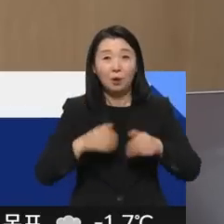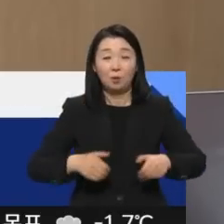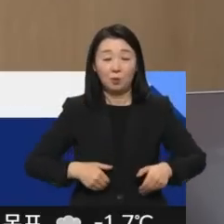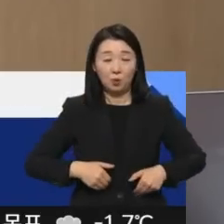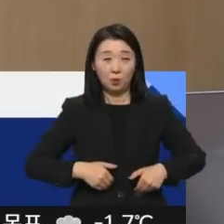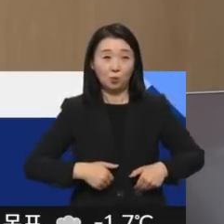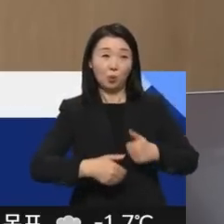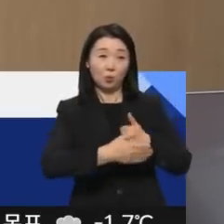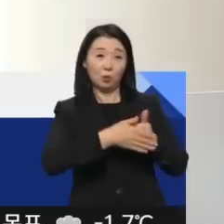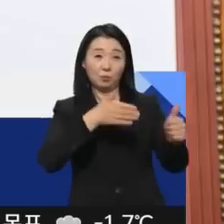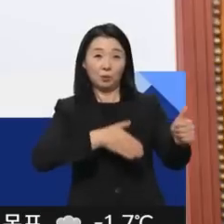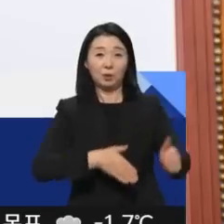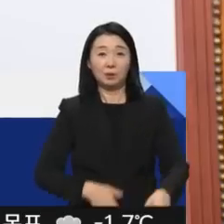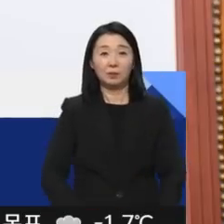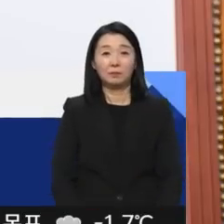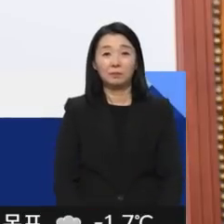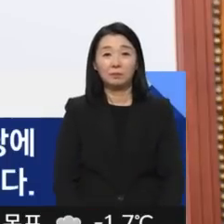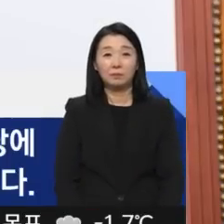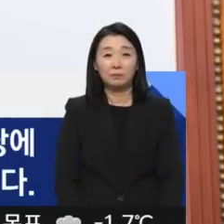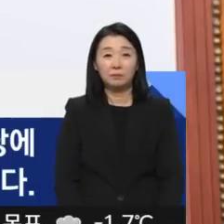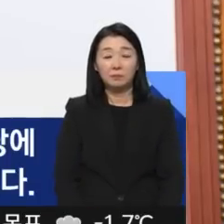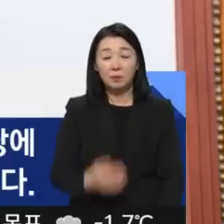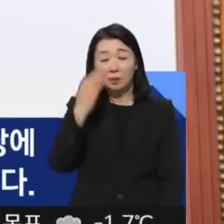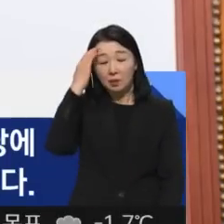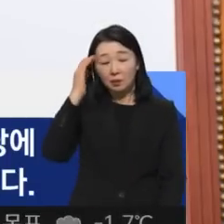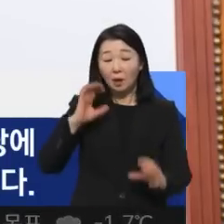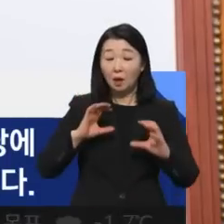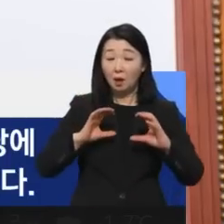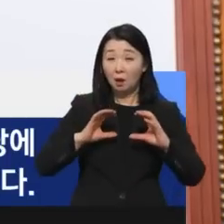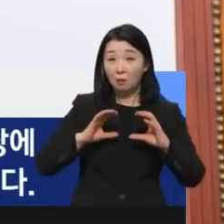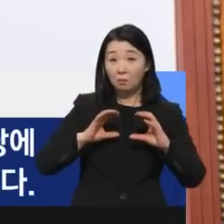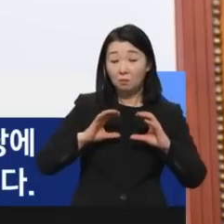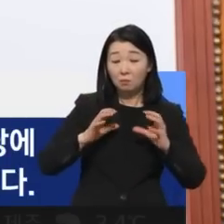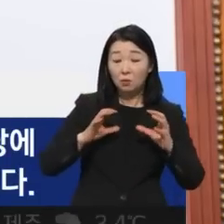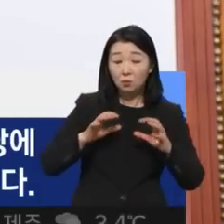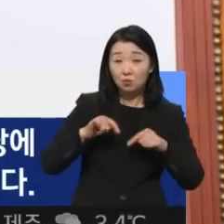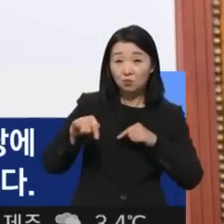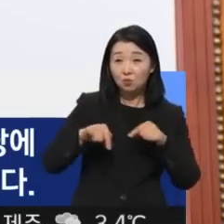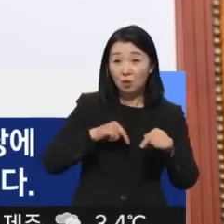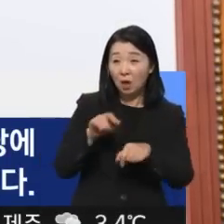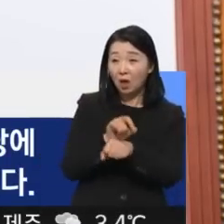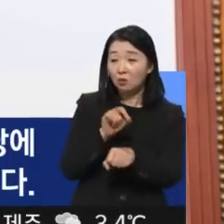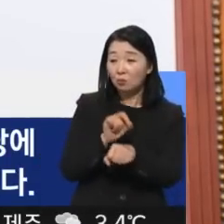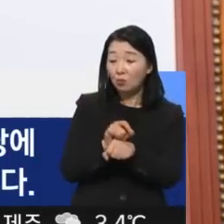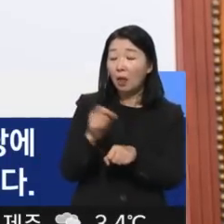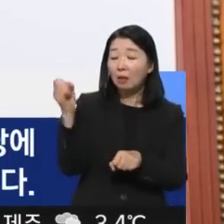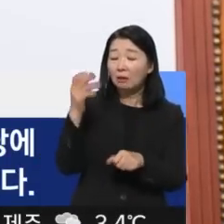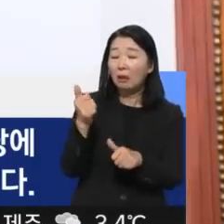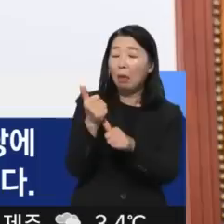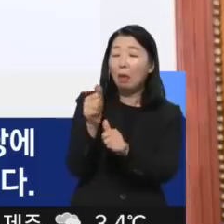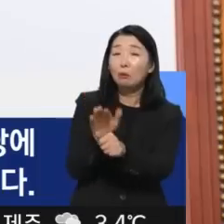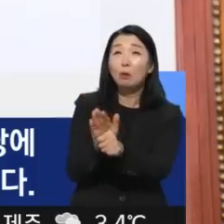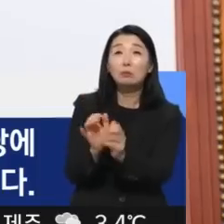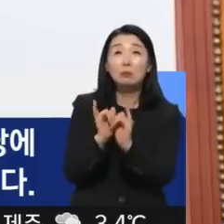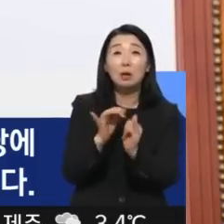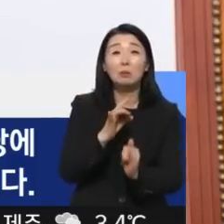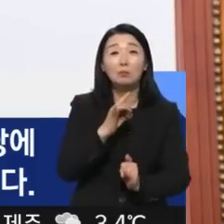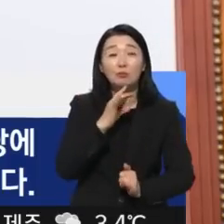협력을 부탁드립니다. 대한민국 국회를 행정부의 들러리쯤으로 여기는 윤 대통령은 정부와